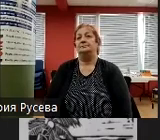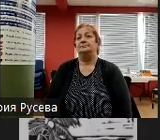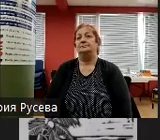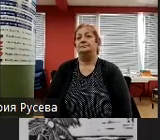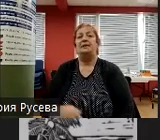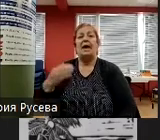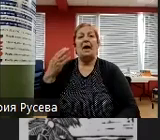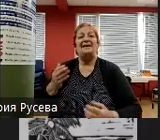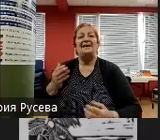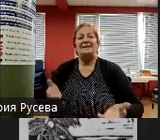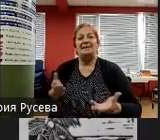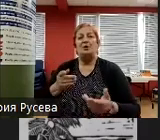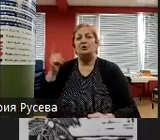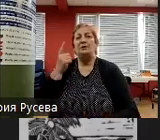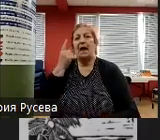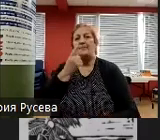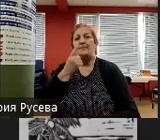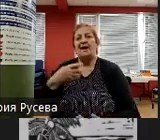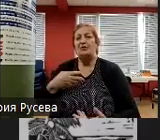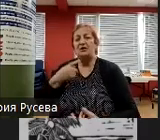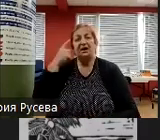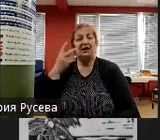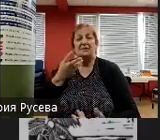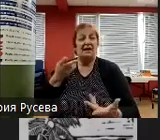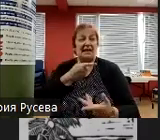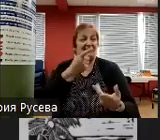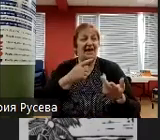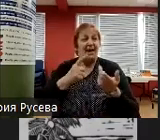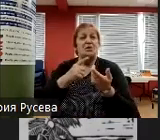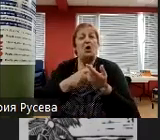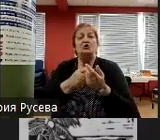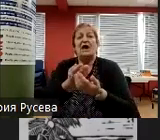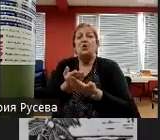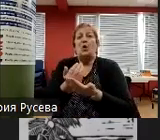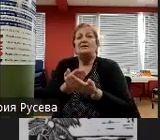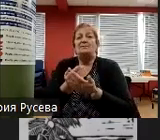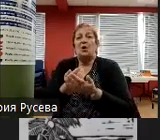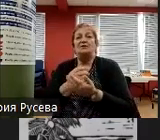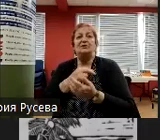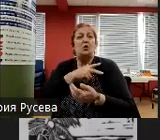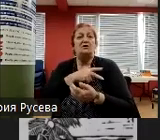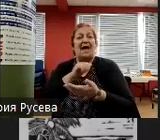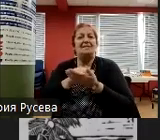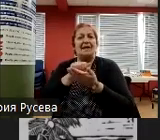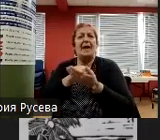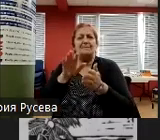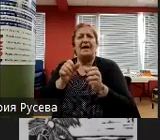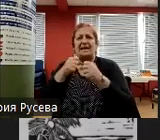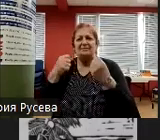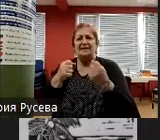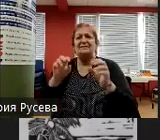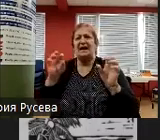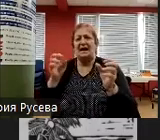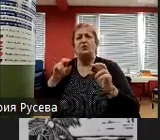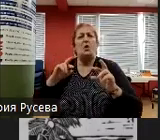да започнем, тя първо иска да разбере дали вие често използвате социални медии, дали използвате